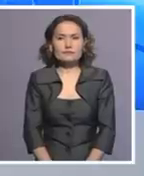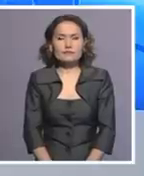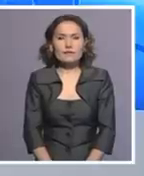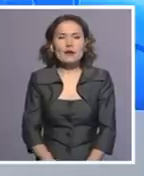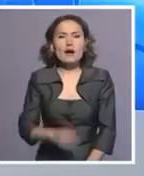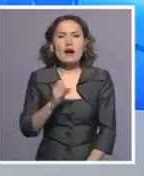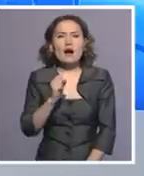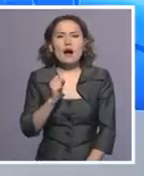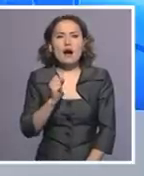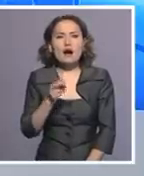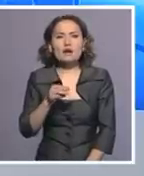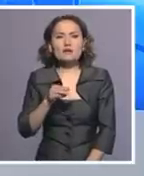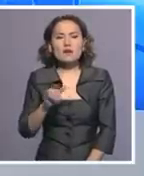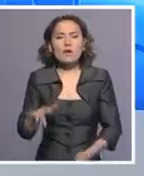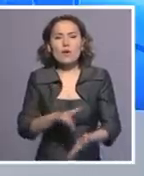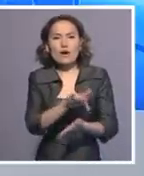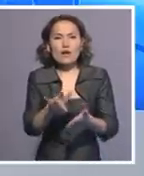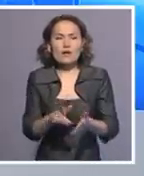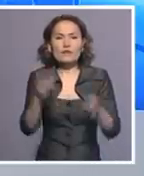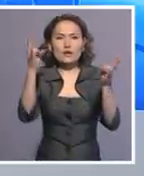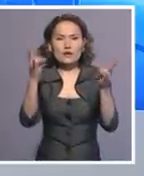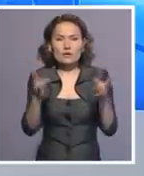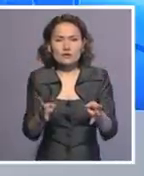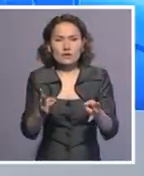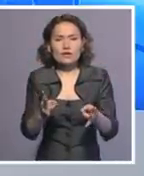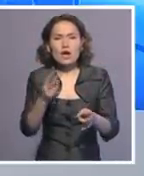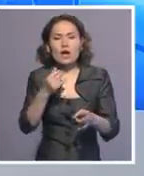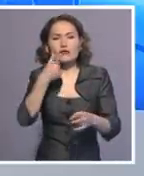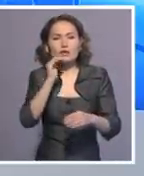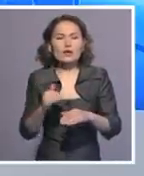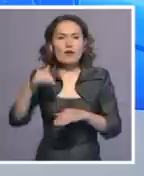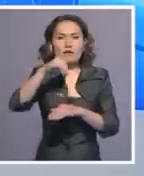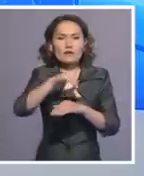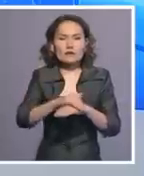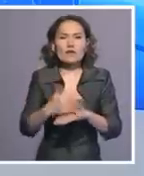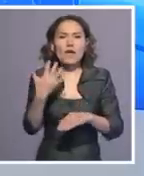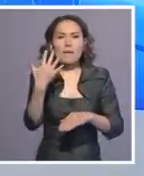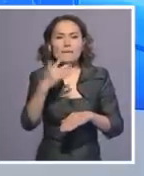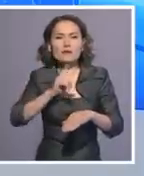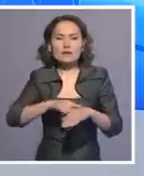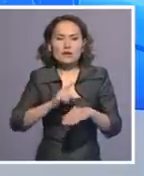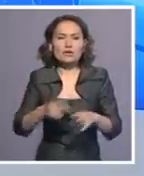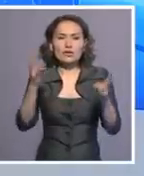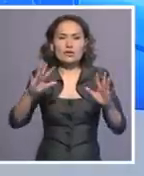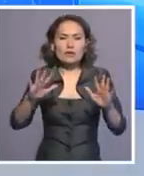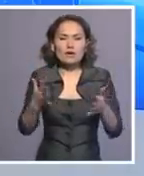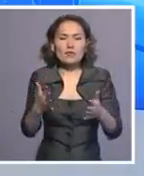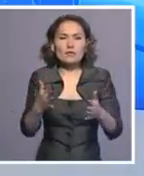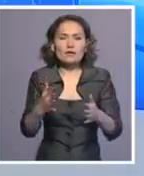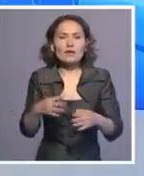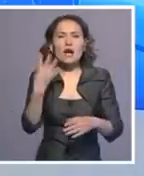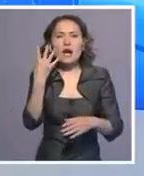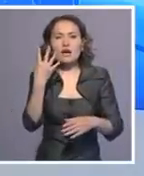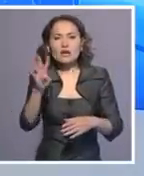Ақтаудағы қайғылы оқиға кеше сағат 17:30 шамасында тіркелген. Шаһардағы 4-ші шағын аудан 40-ші